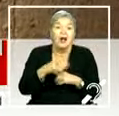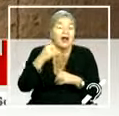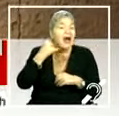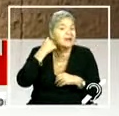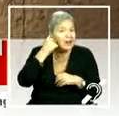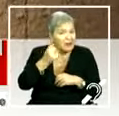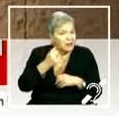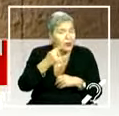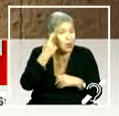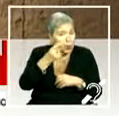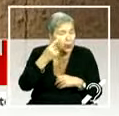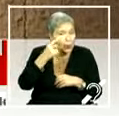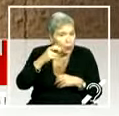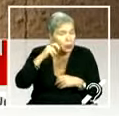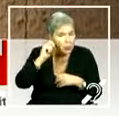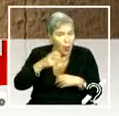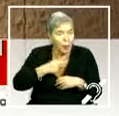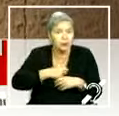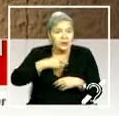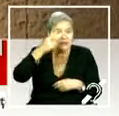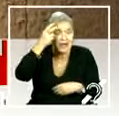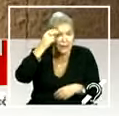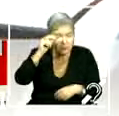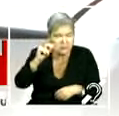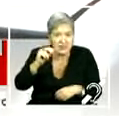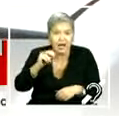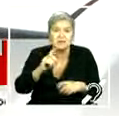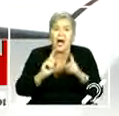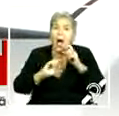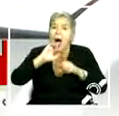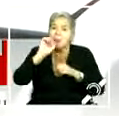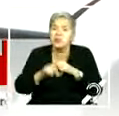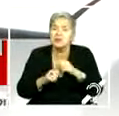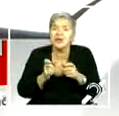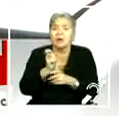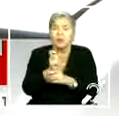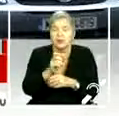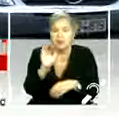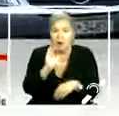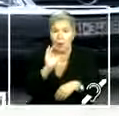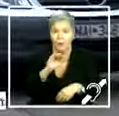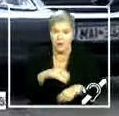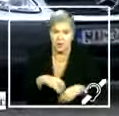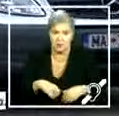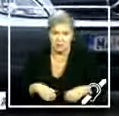telefon 119 pot fi semnalate cazurile de abuz asupra copiilor.